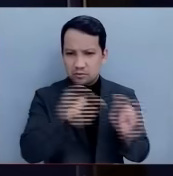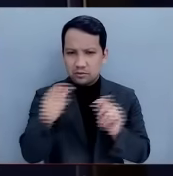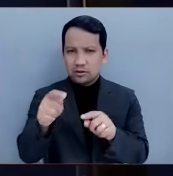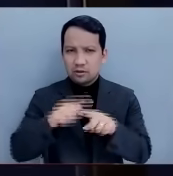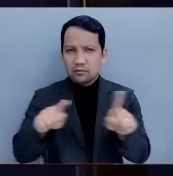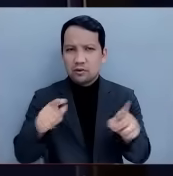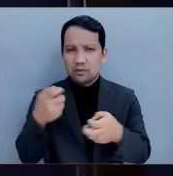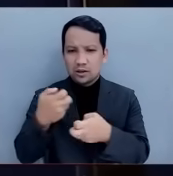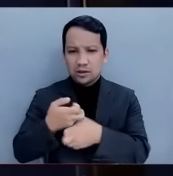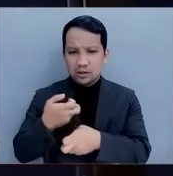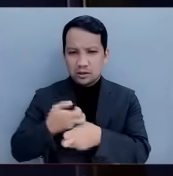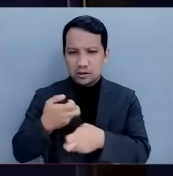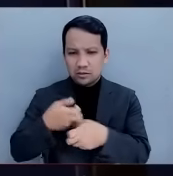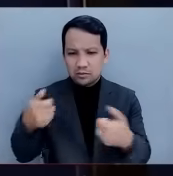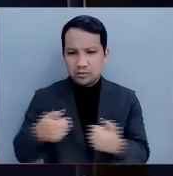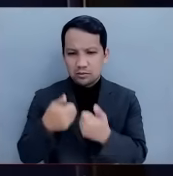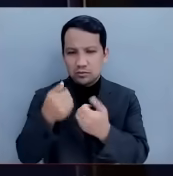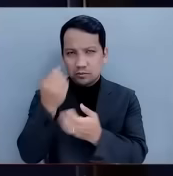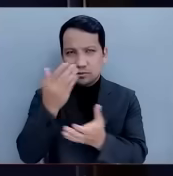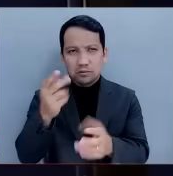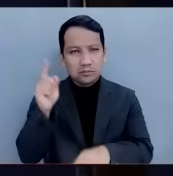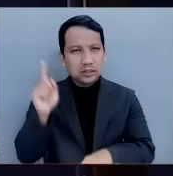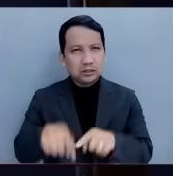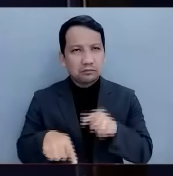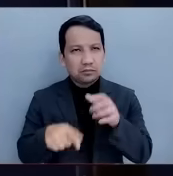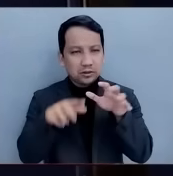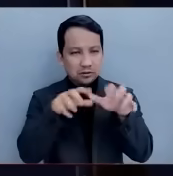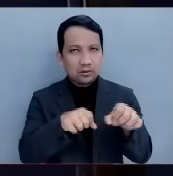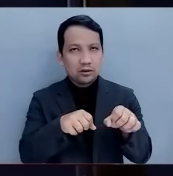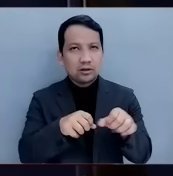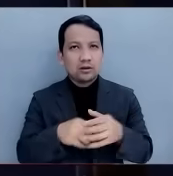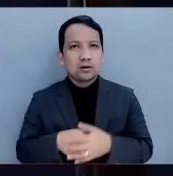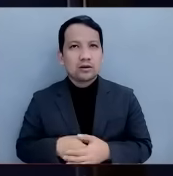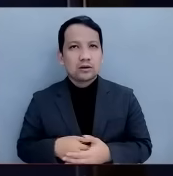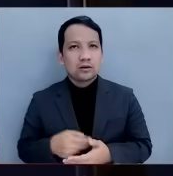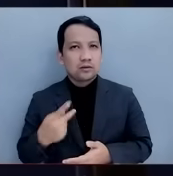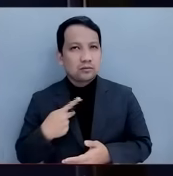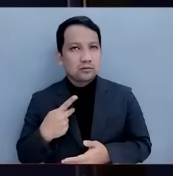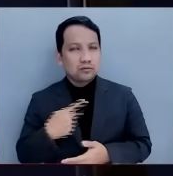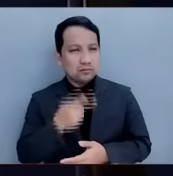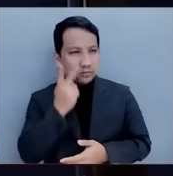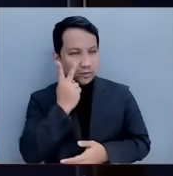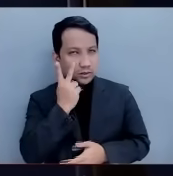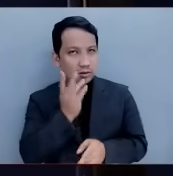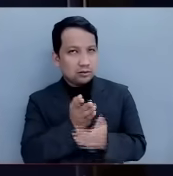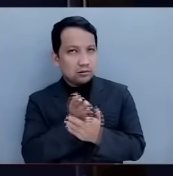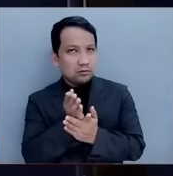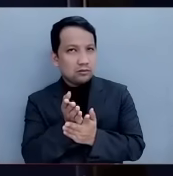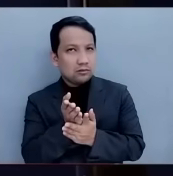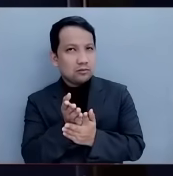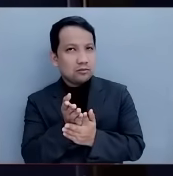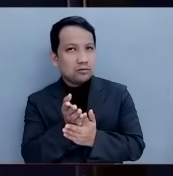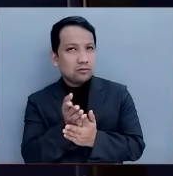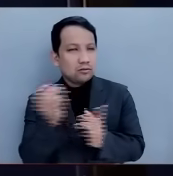challenging activity. That's why nagkaroon kami ng break to be